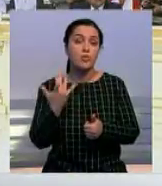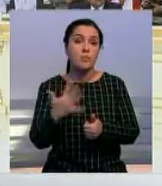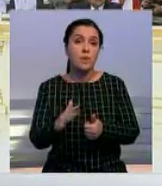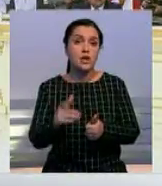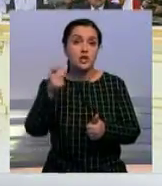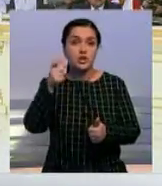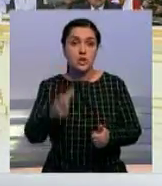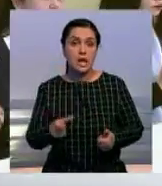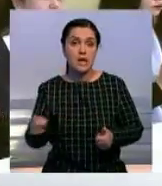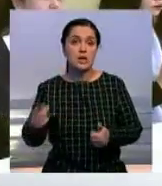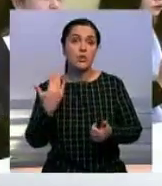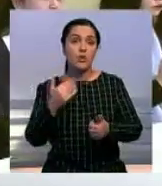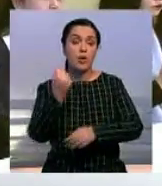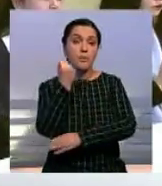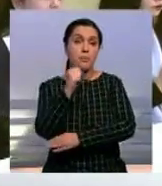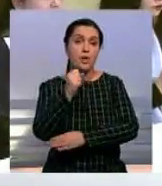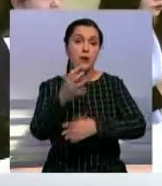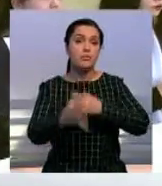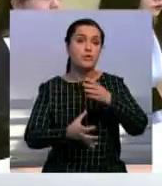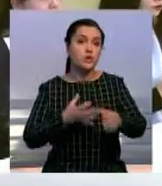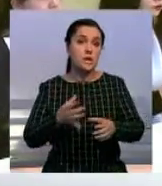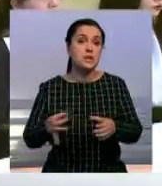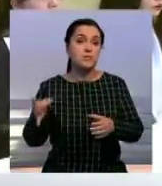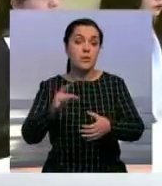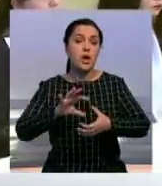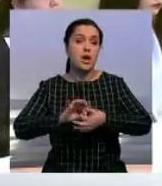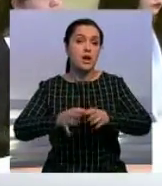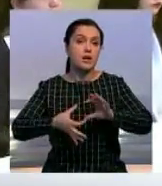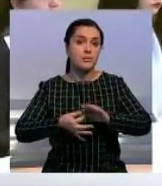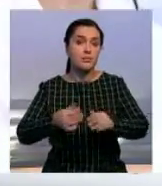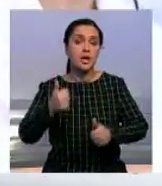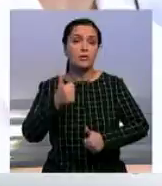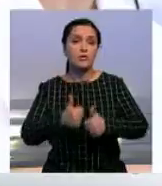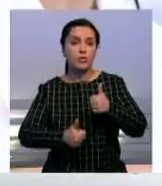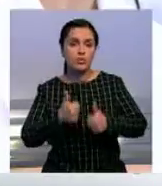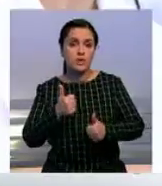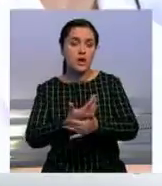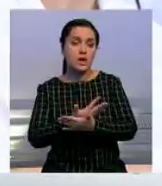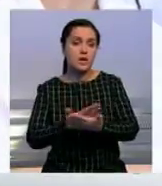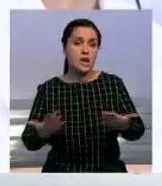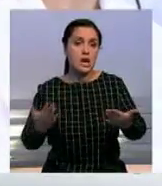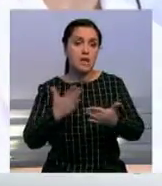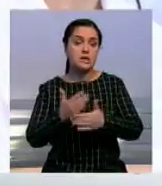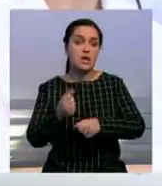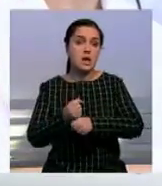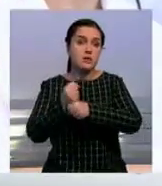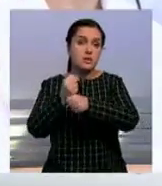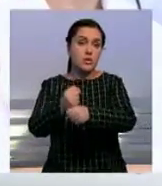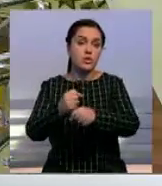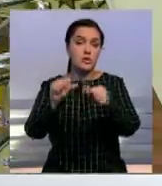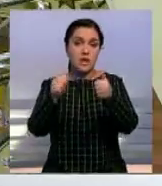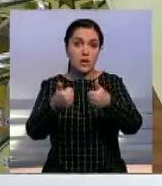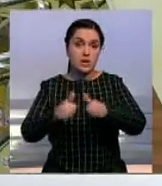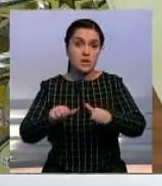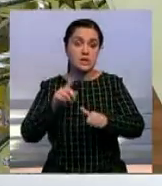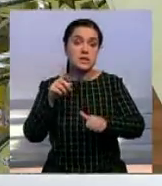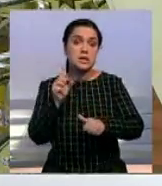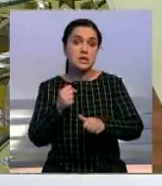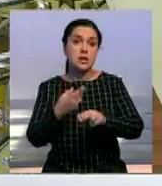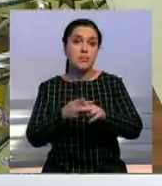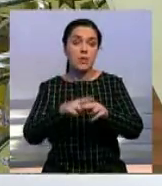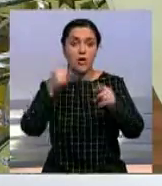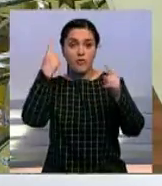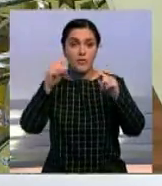учеников. И все они неоднократные победители международных и республиканских олимпиад, конкурсов и соревнований. Статуэтки за свои достижения